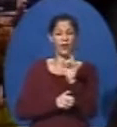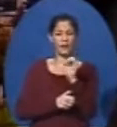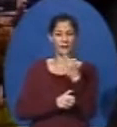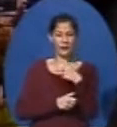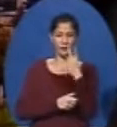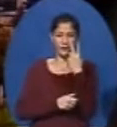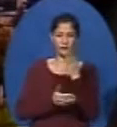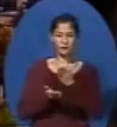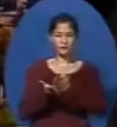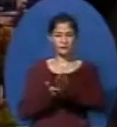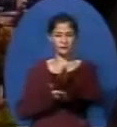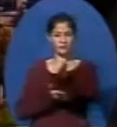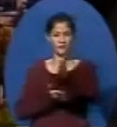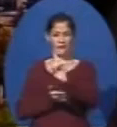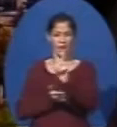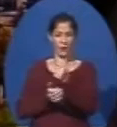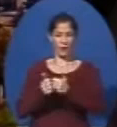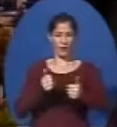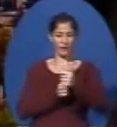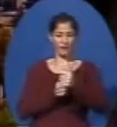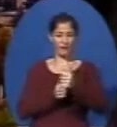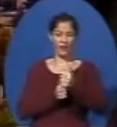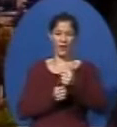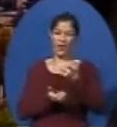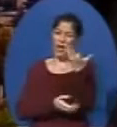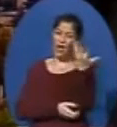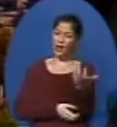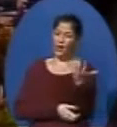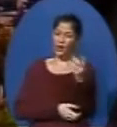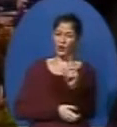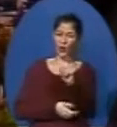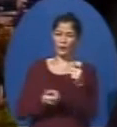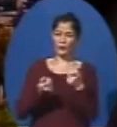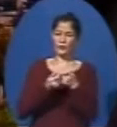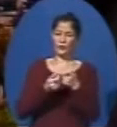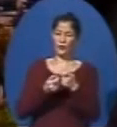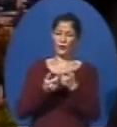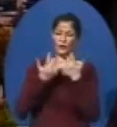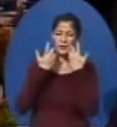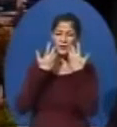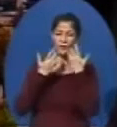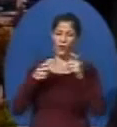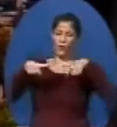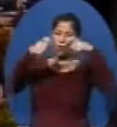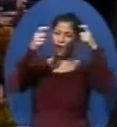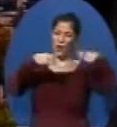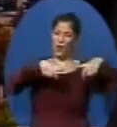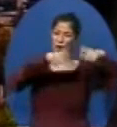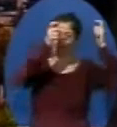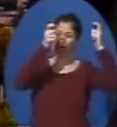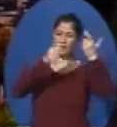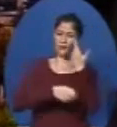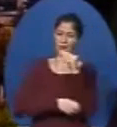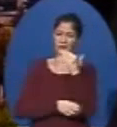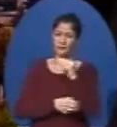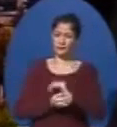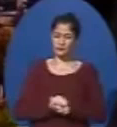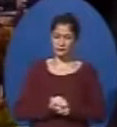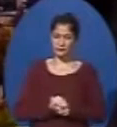במישרין, ההקלטות לא התייחסו לפרשת הולילנד. הן התייחסו